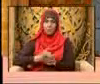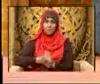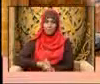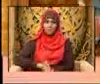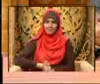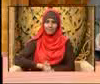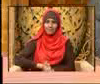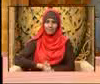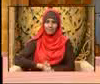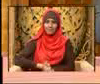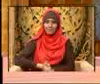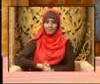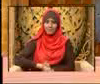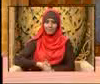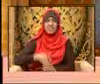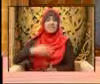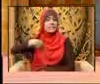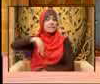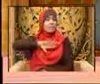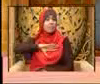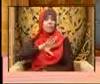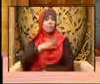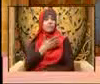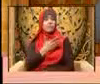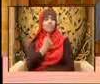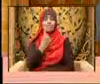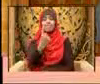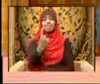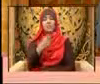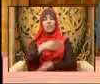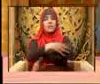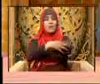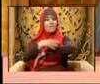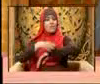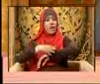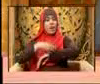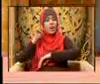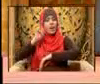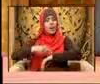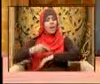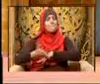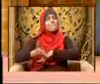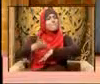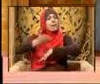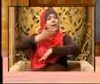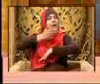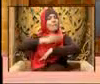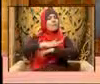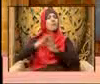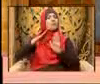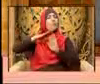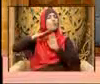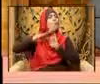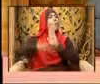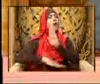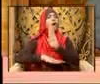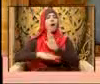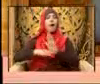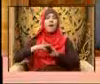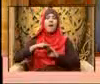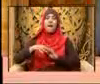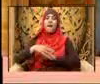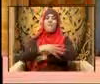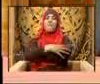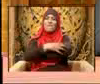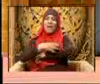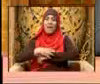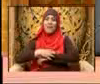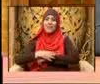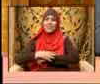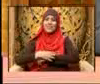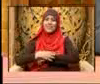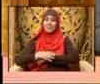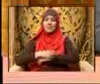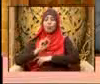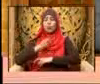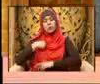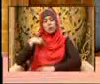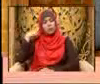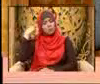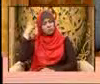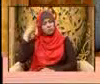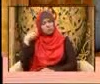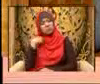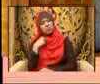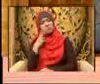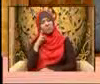يعيشه، كل هذا بسبب هذا الفقر. لابد من القضاء على الفقر، ولكن بمعنويات مرتفعة، مش